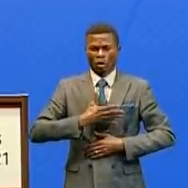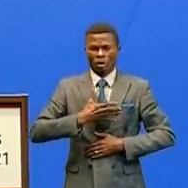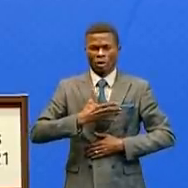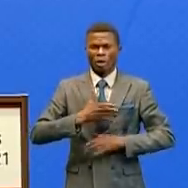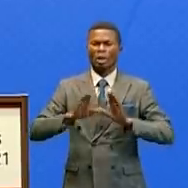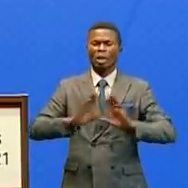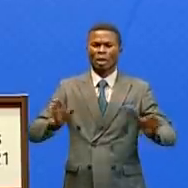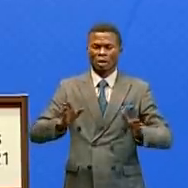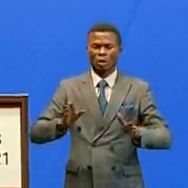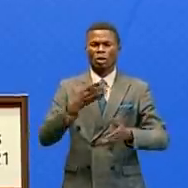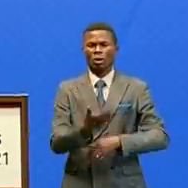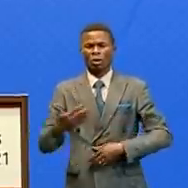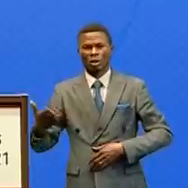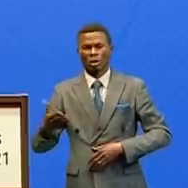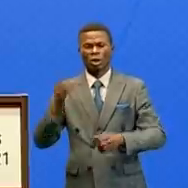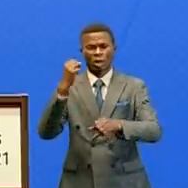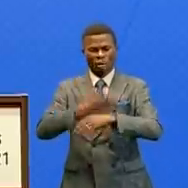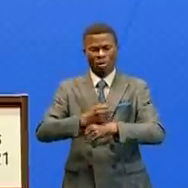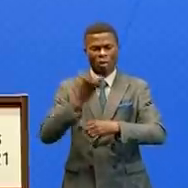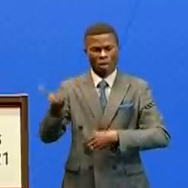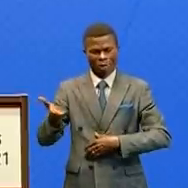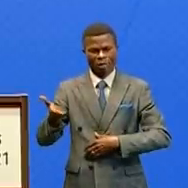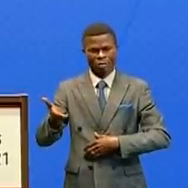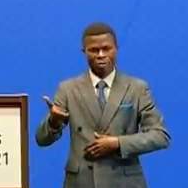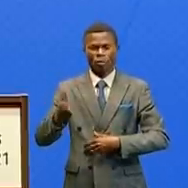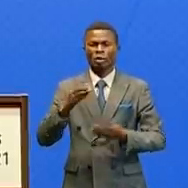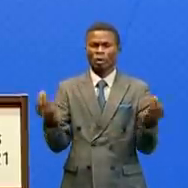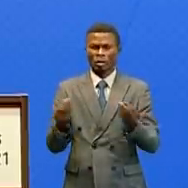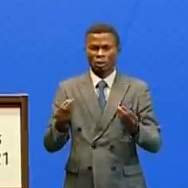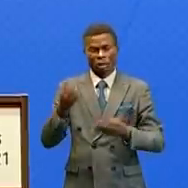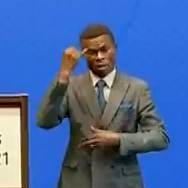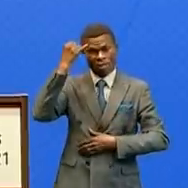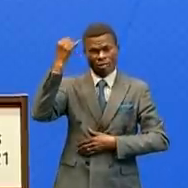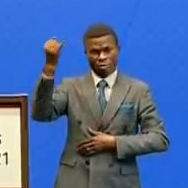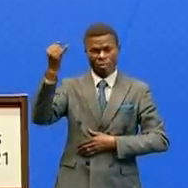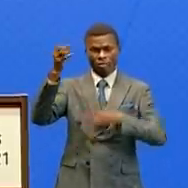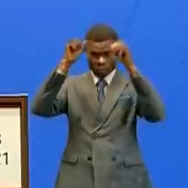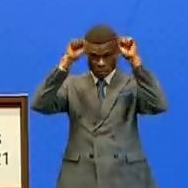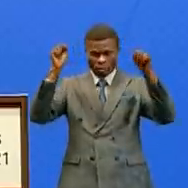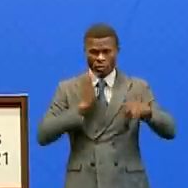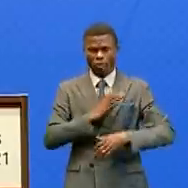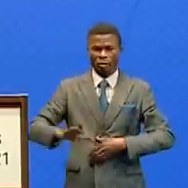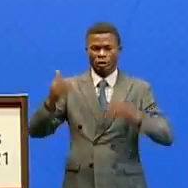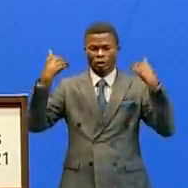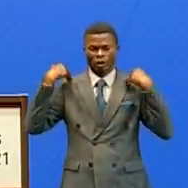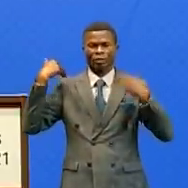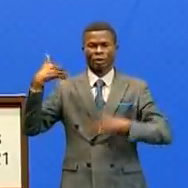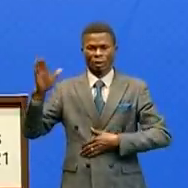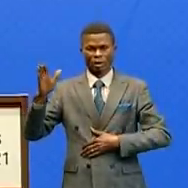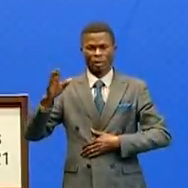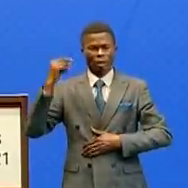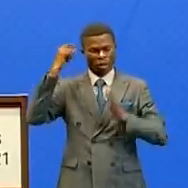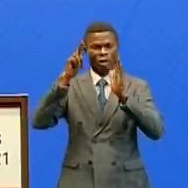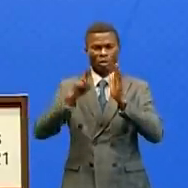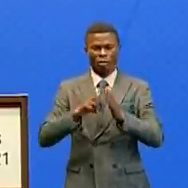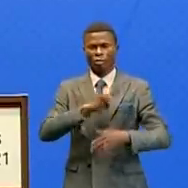la capacité de production installée sur place. C'est ainsi qu'à l'initiative du président de la République, chef de l'État, le